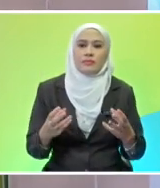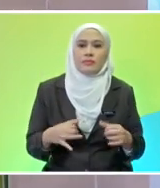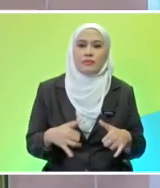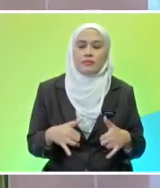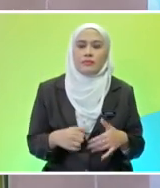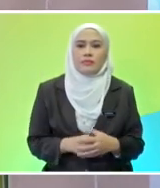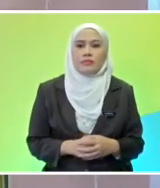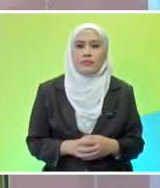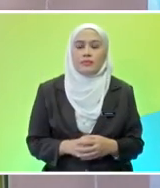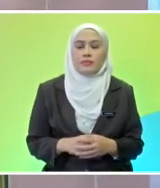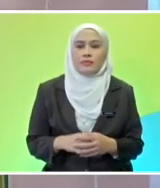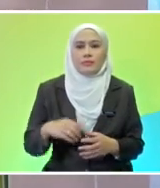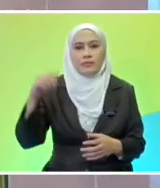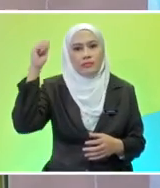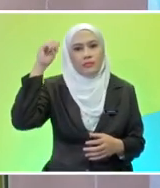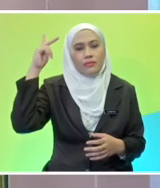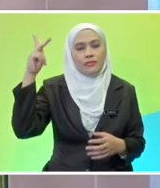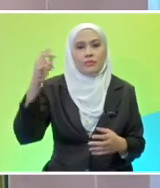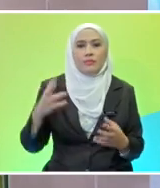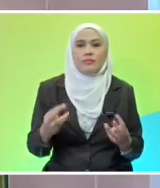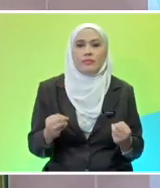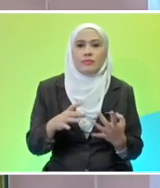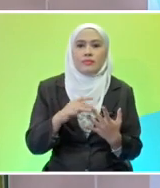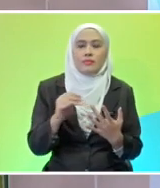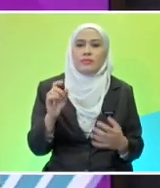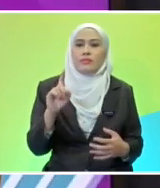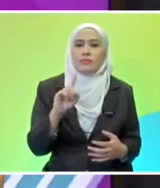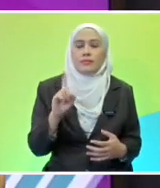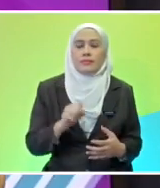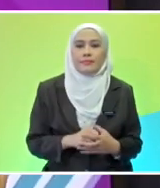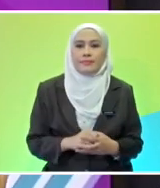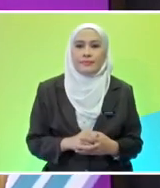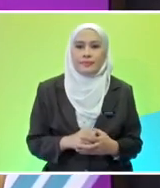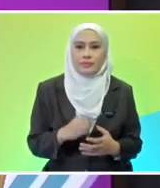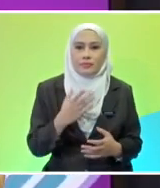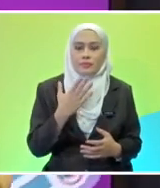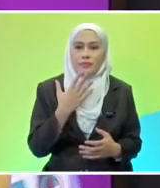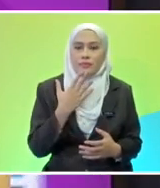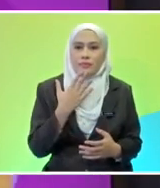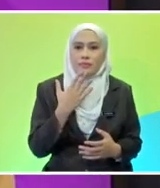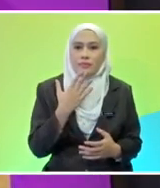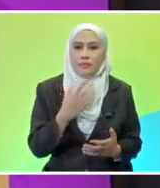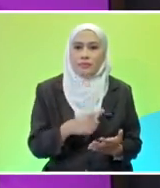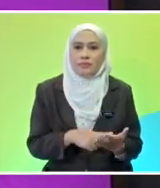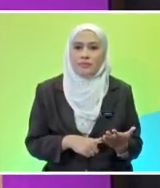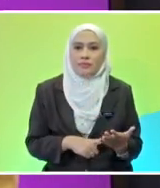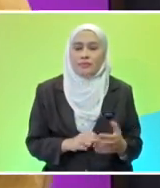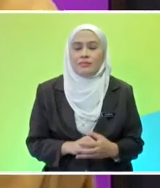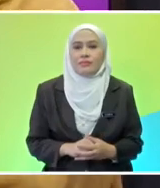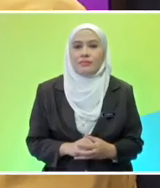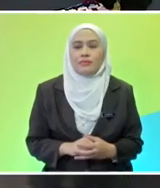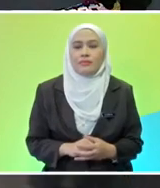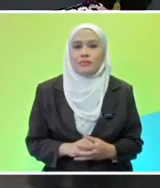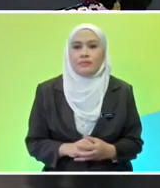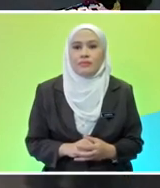Okey, aku malah pilih. Saya pilih. Okey, saya pilih yang tengah-tengah ni cikgu. Warna ni warna apa? Kita tak tahu cikgu. Okey, saya